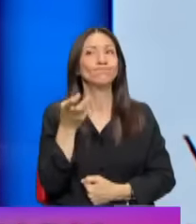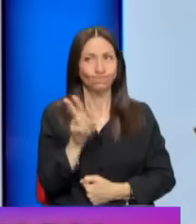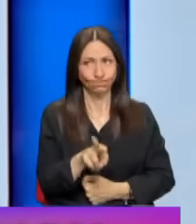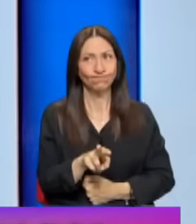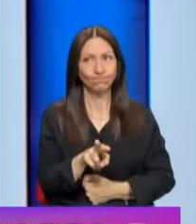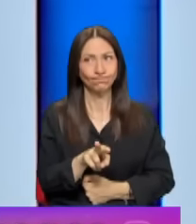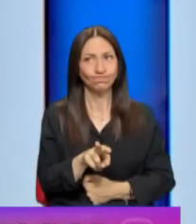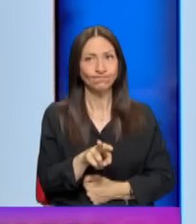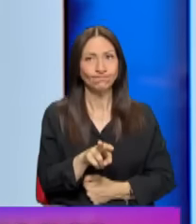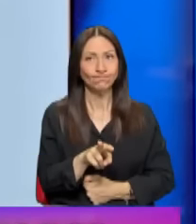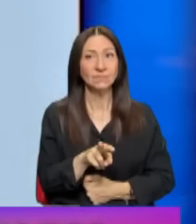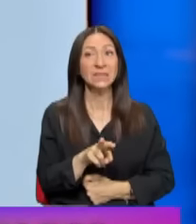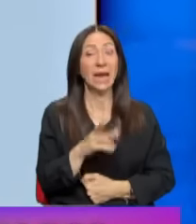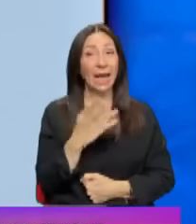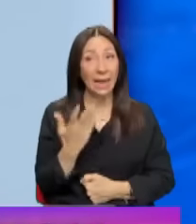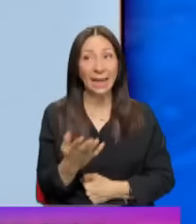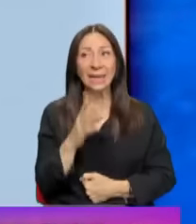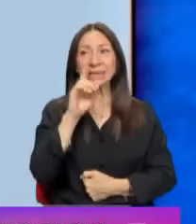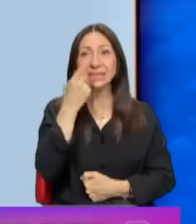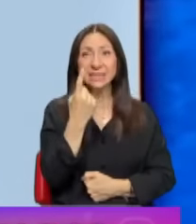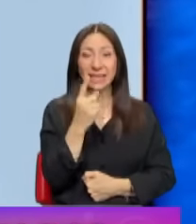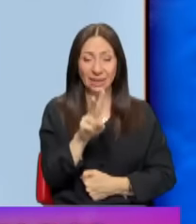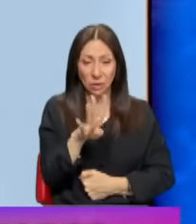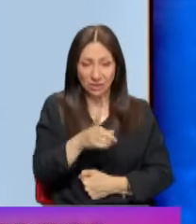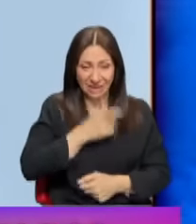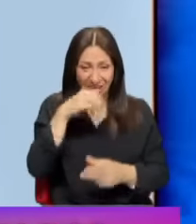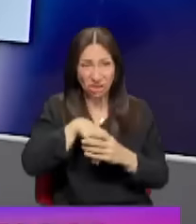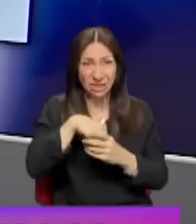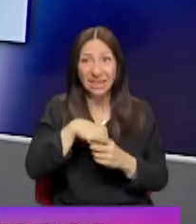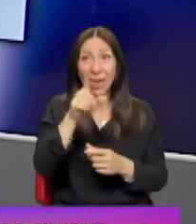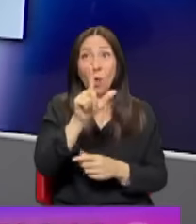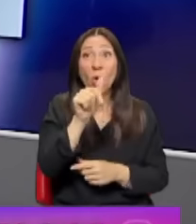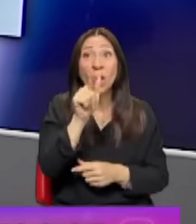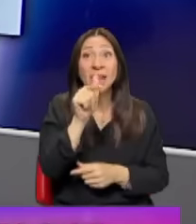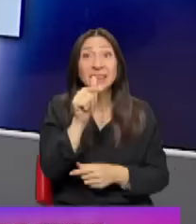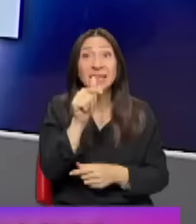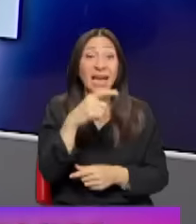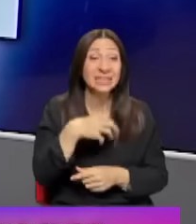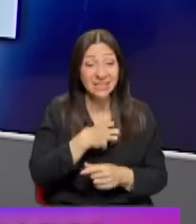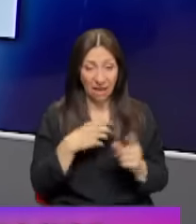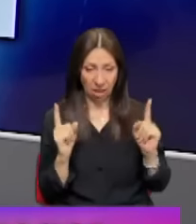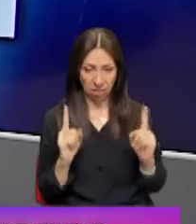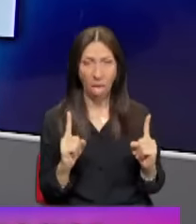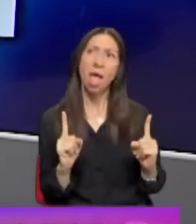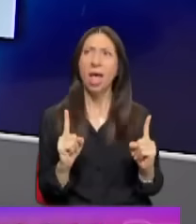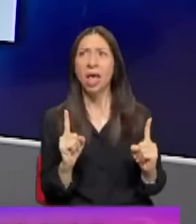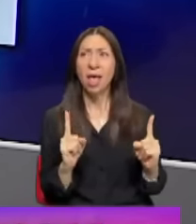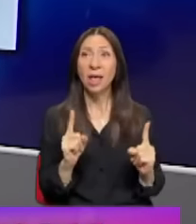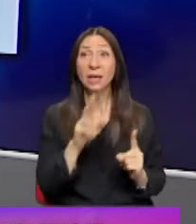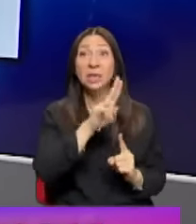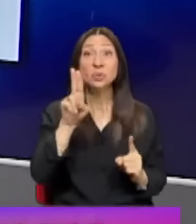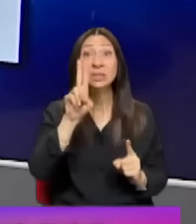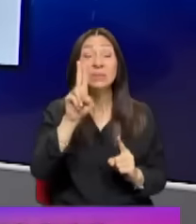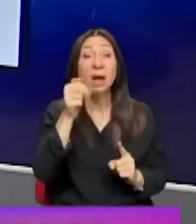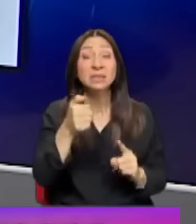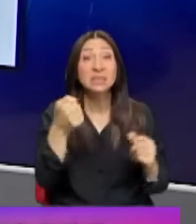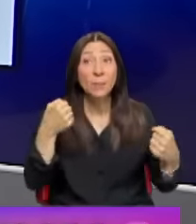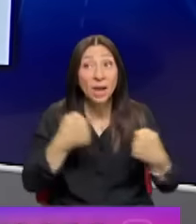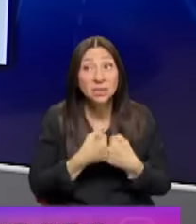hayatını kaybetti diyor. Yani sadece 24 saatlik 16 Haziran çerçevesinde 726